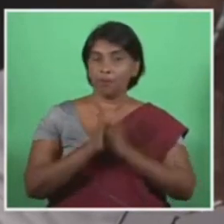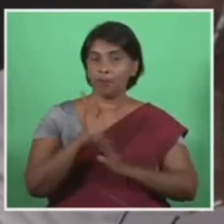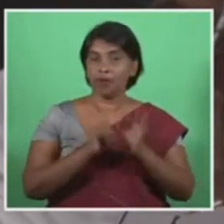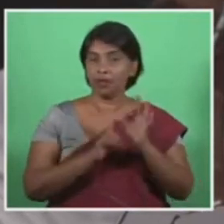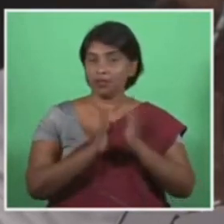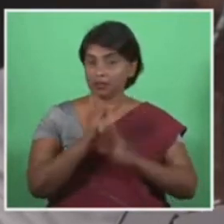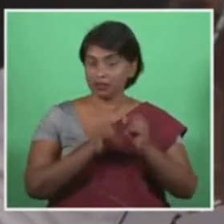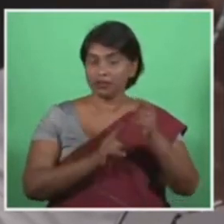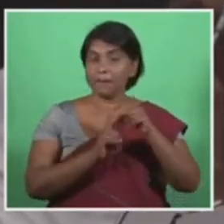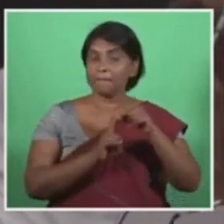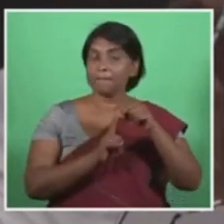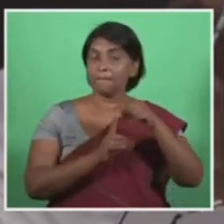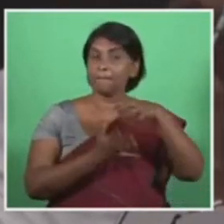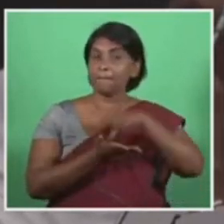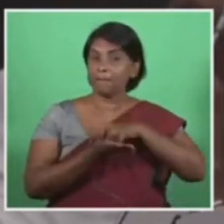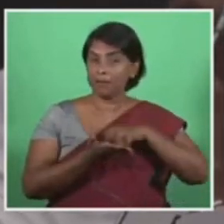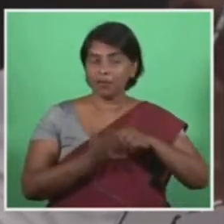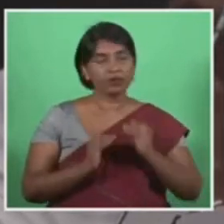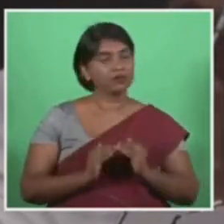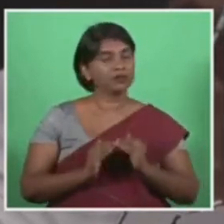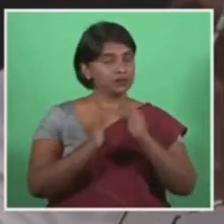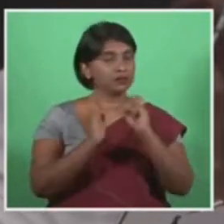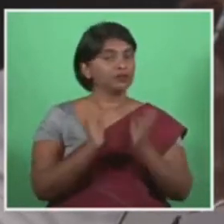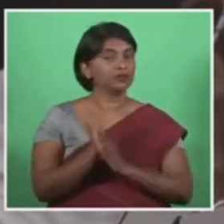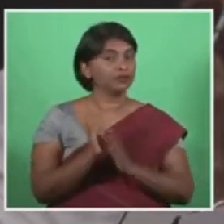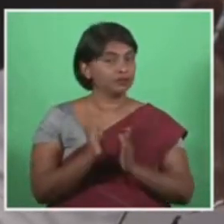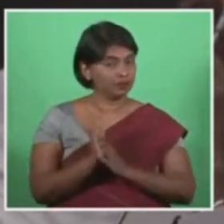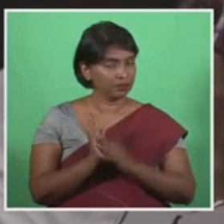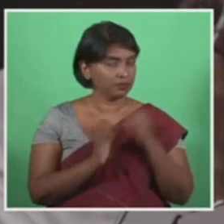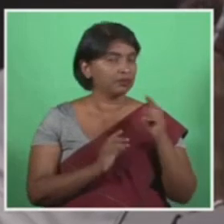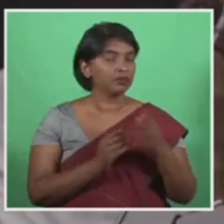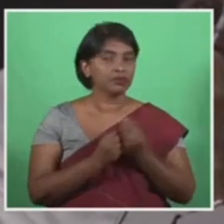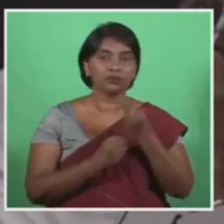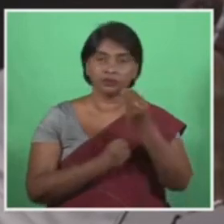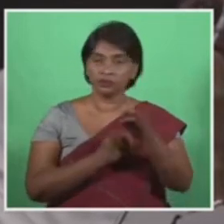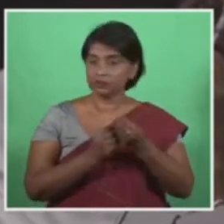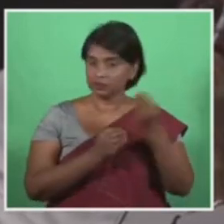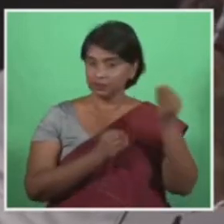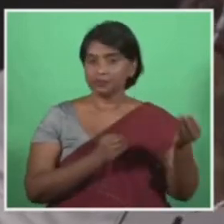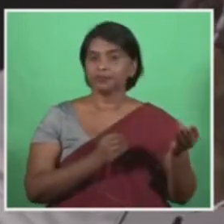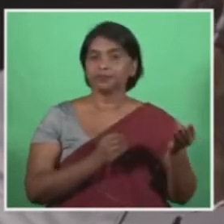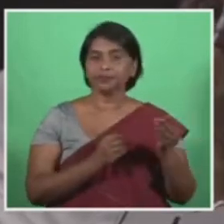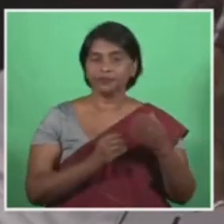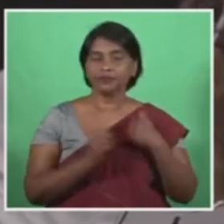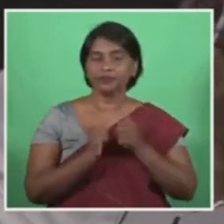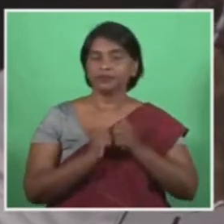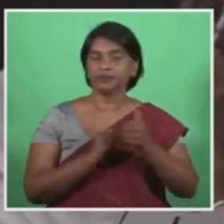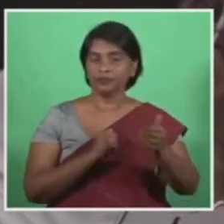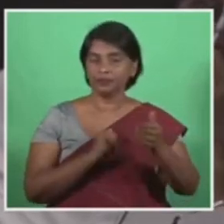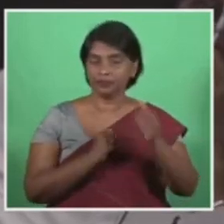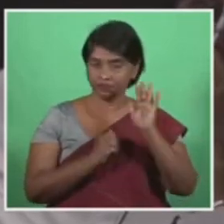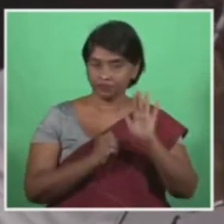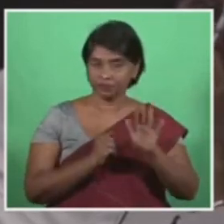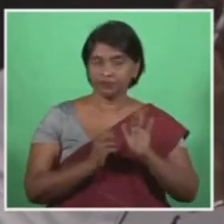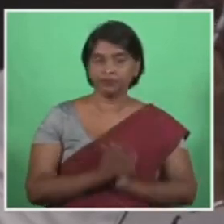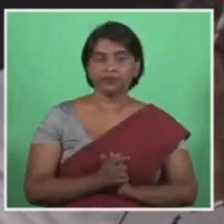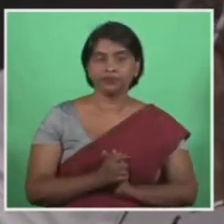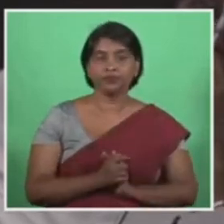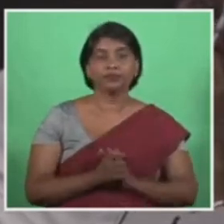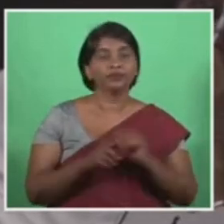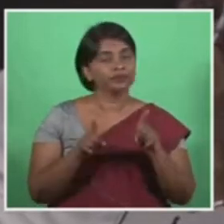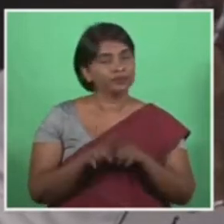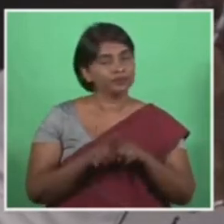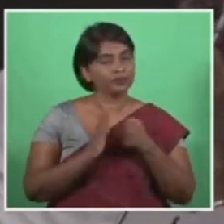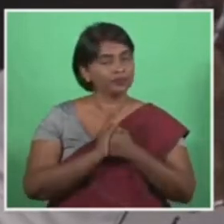वरुणतः प्रादेशीय संवर्धन कमिटी वलट लबा दीमट क्रियाकर्मिन सिटिनो ए वागेम